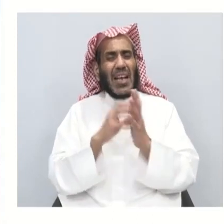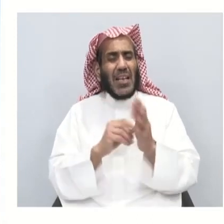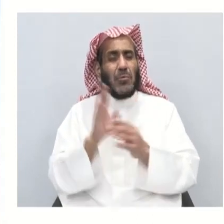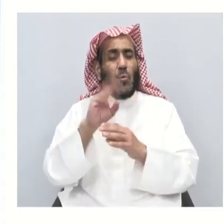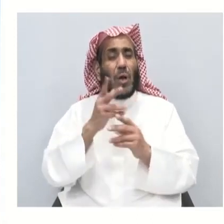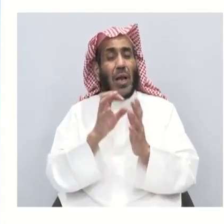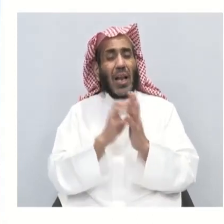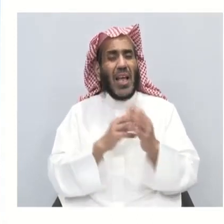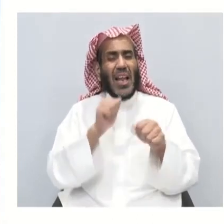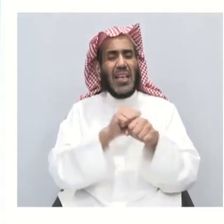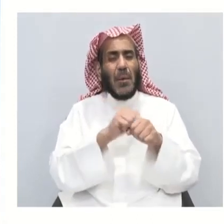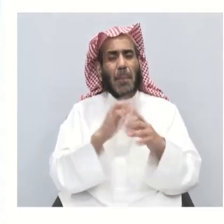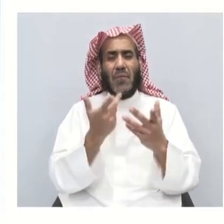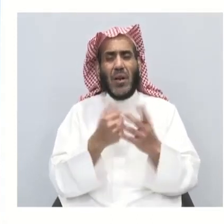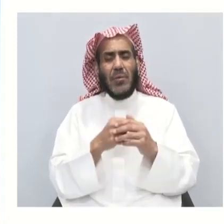العمادية وخلايا الخشب؟